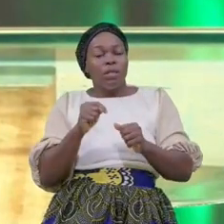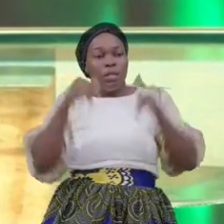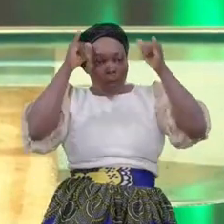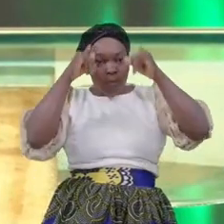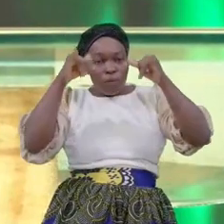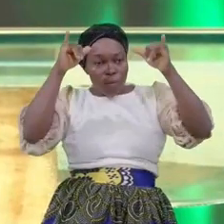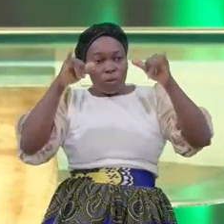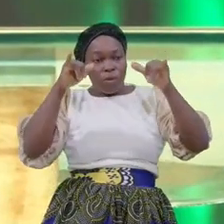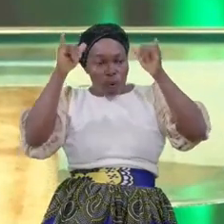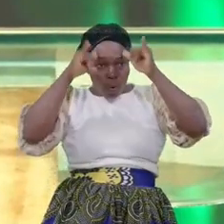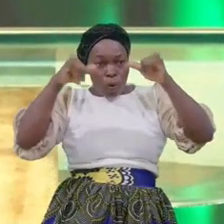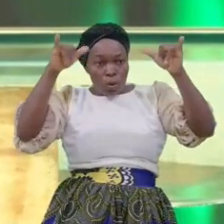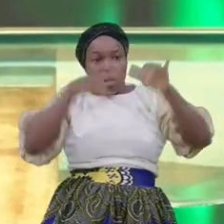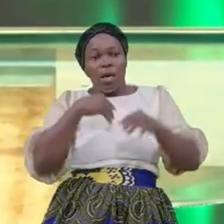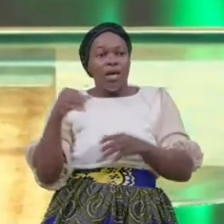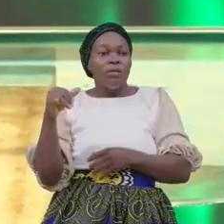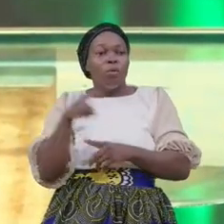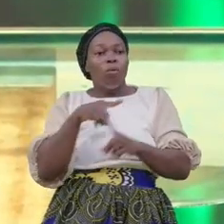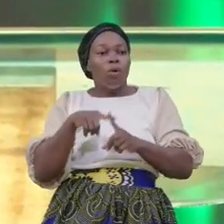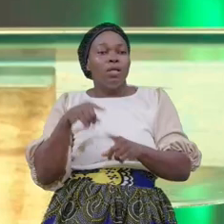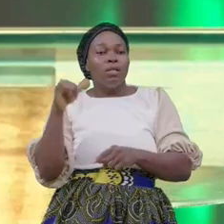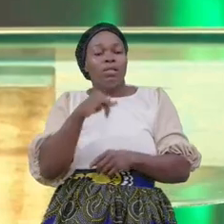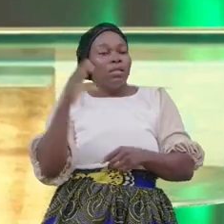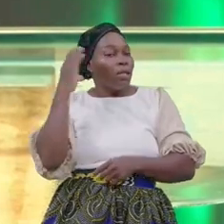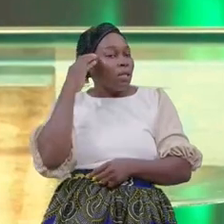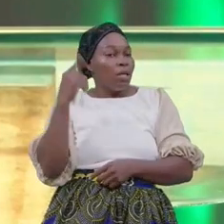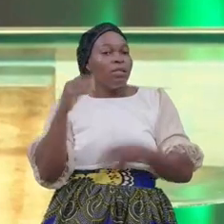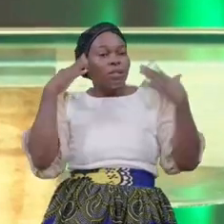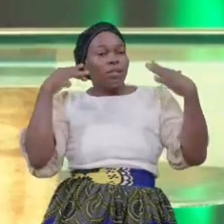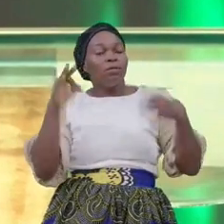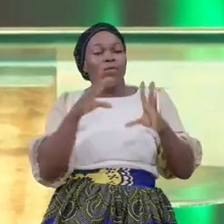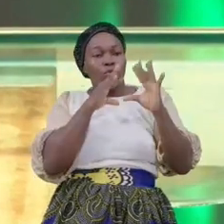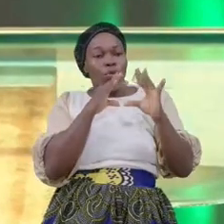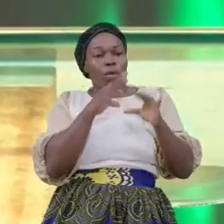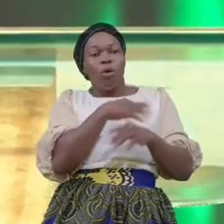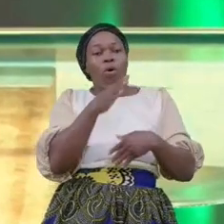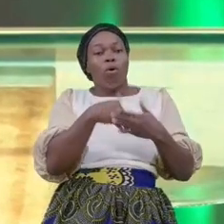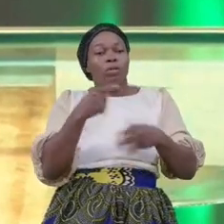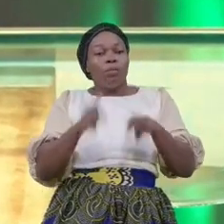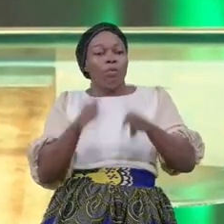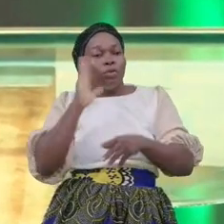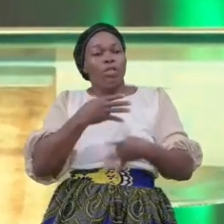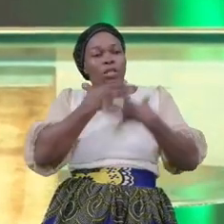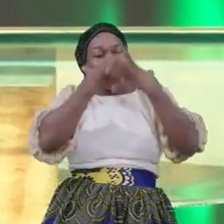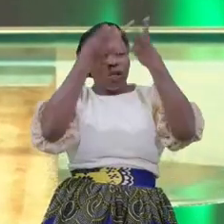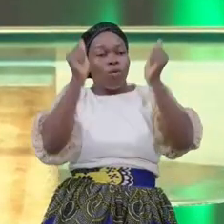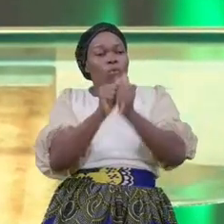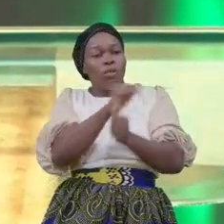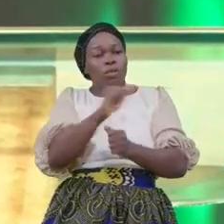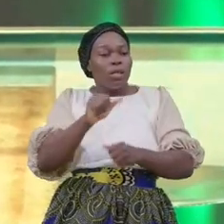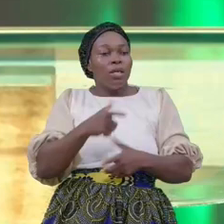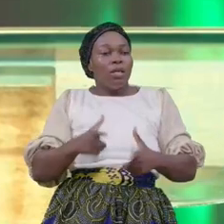quand vous entendrez le son de la trompette, tout le peuple poussera de grands cris.